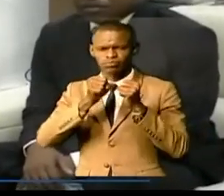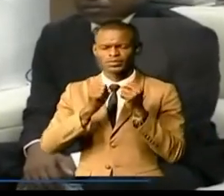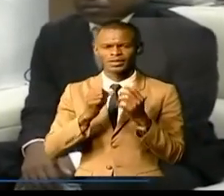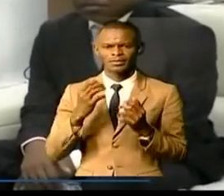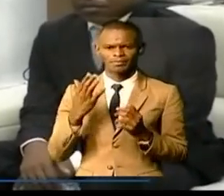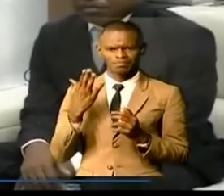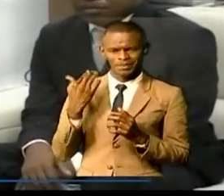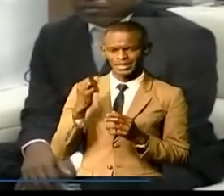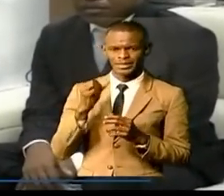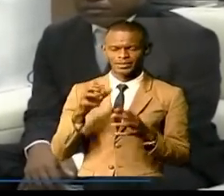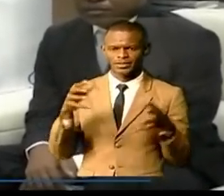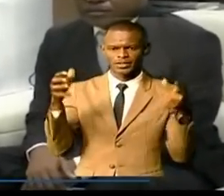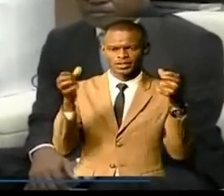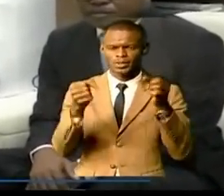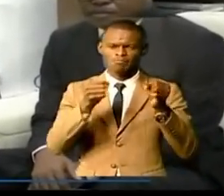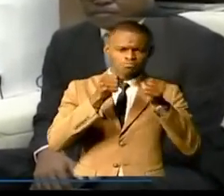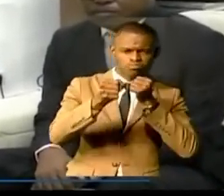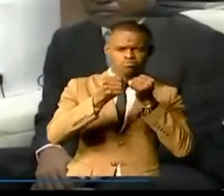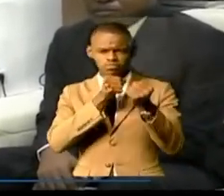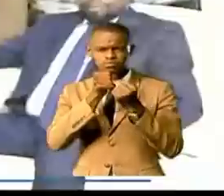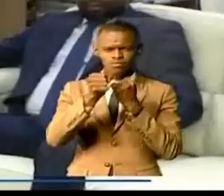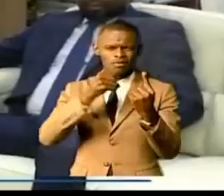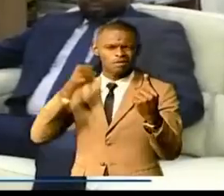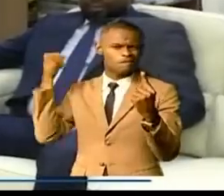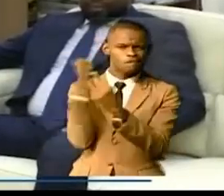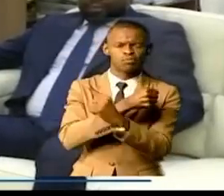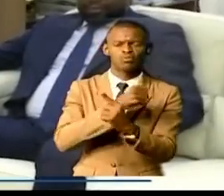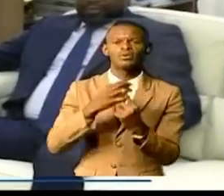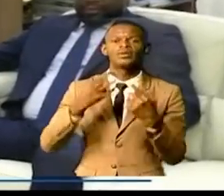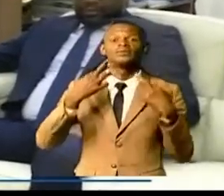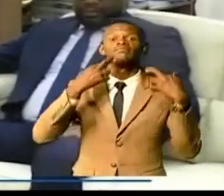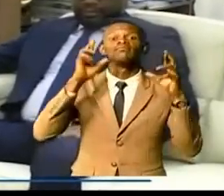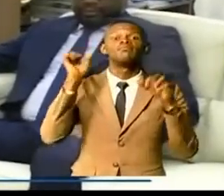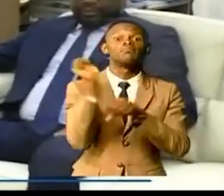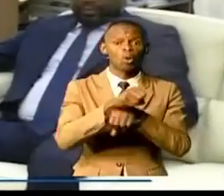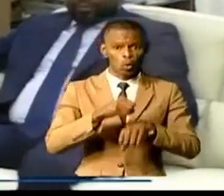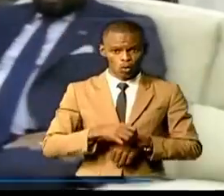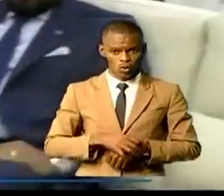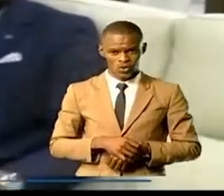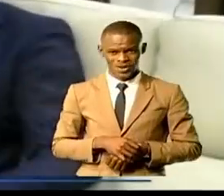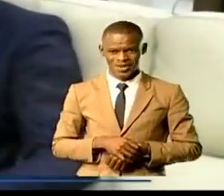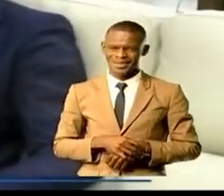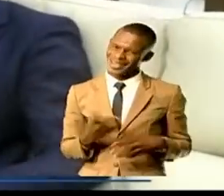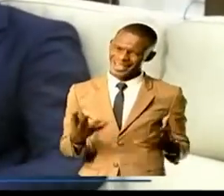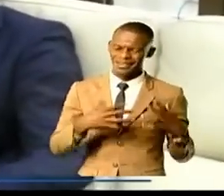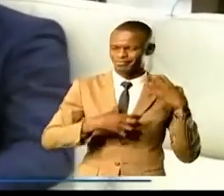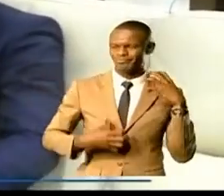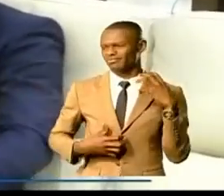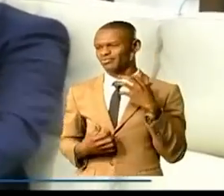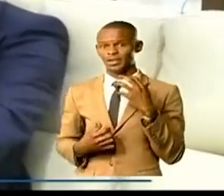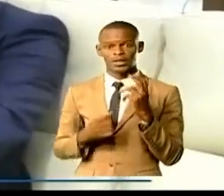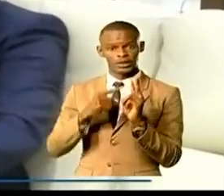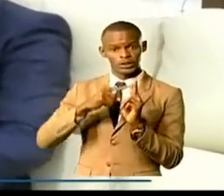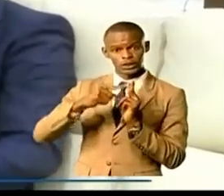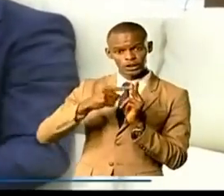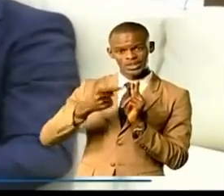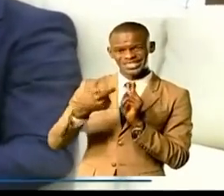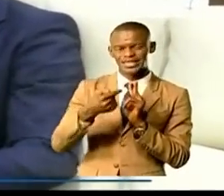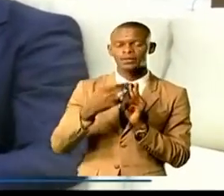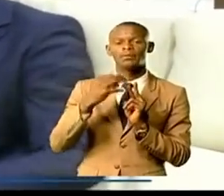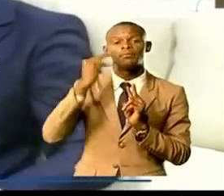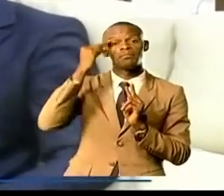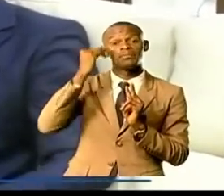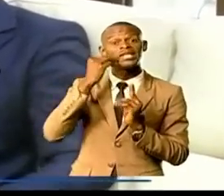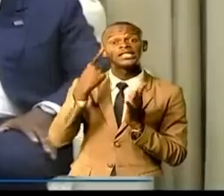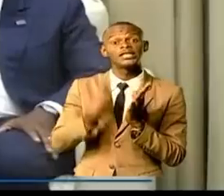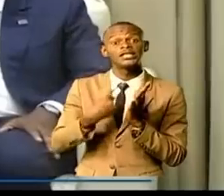Yoka, français d'origine congolaise. Pour le ministre des Sports, Serge Kondé, qui l'a accompagné, cela valait la peine qu'il soit